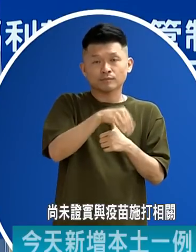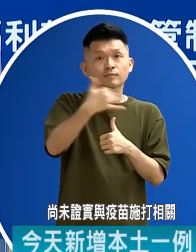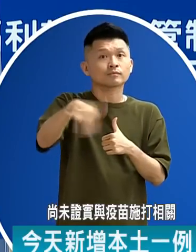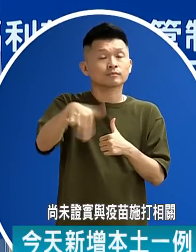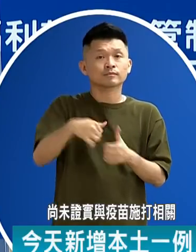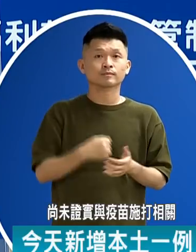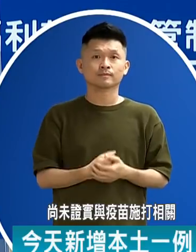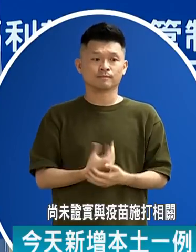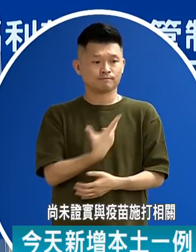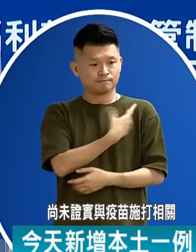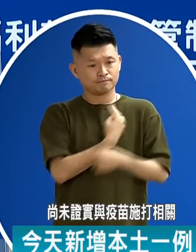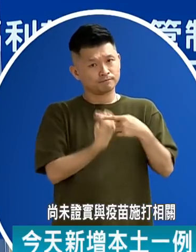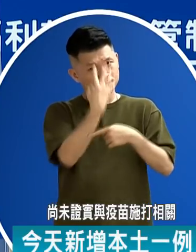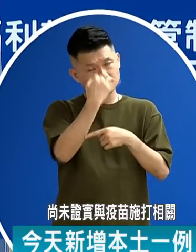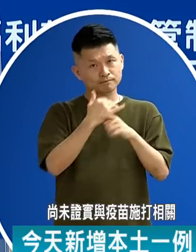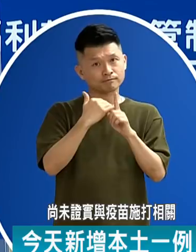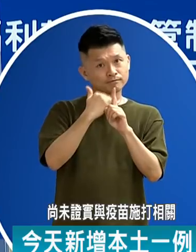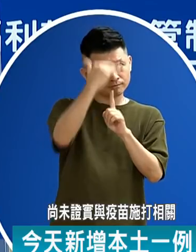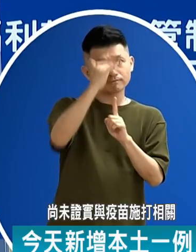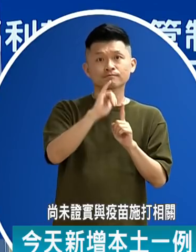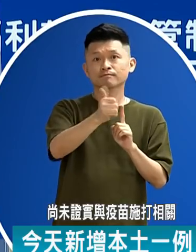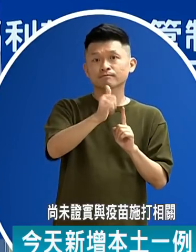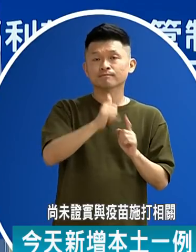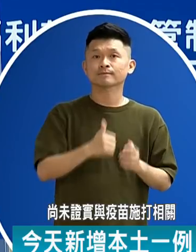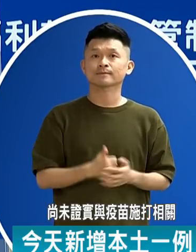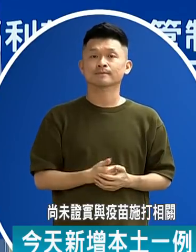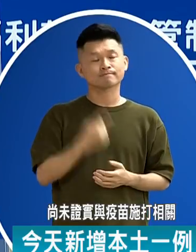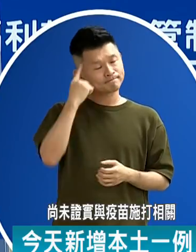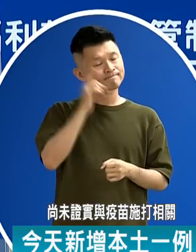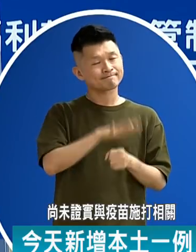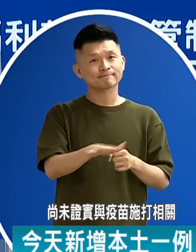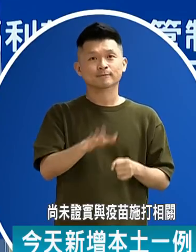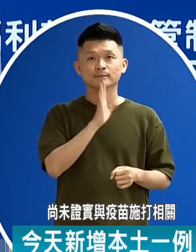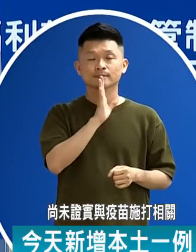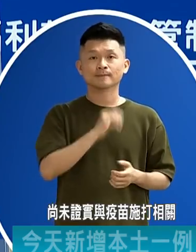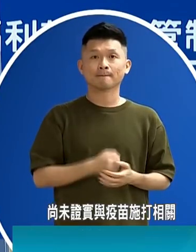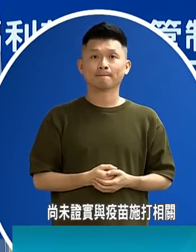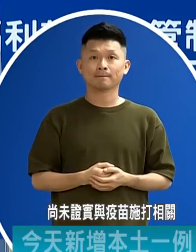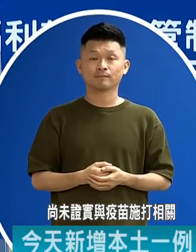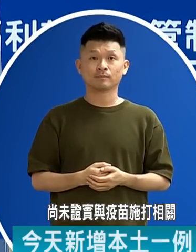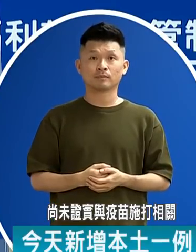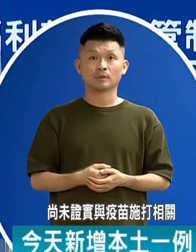是施打率还算是好了哈，我们还算是满意。